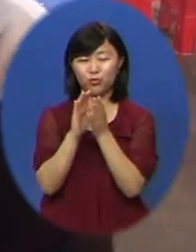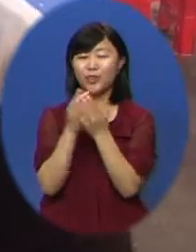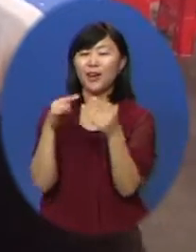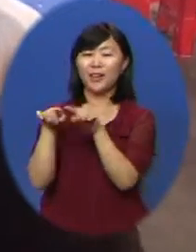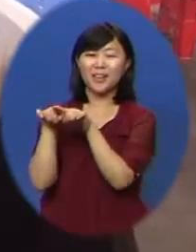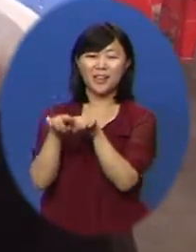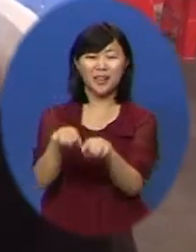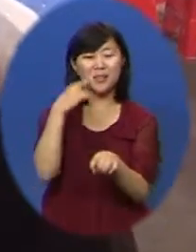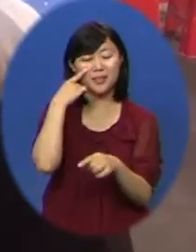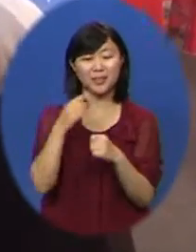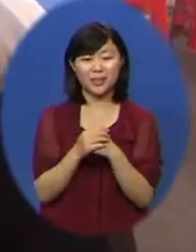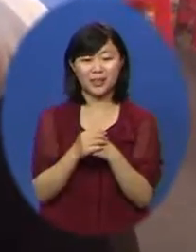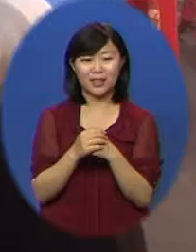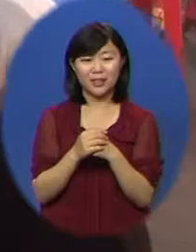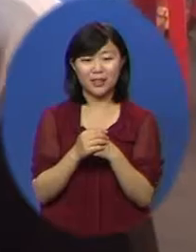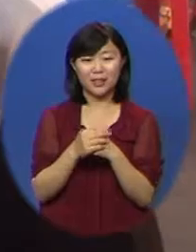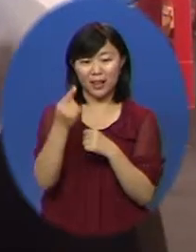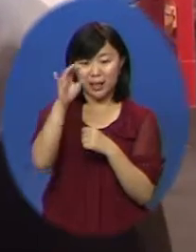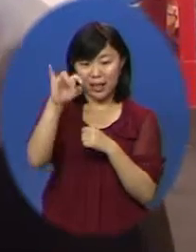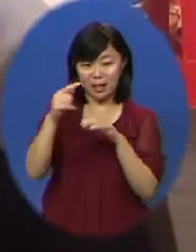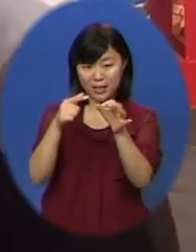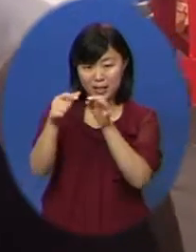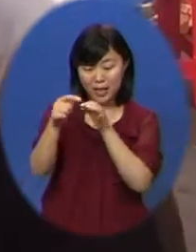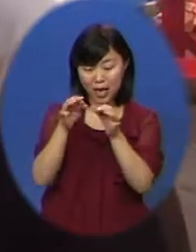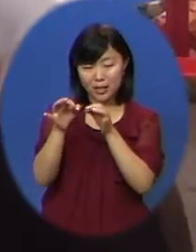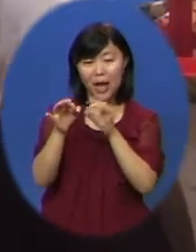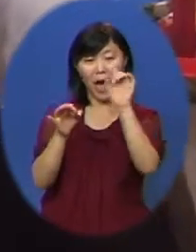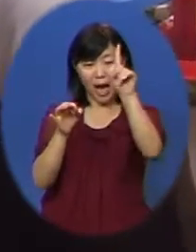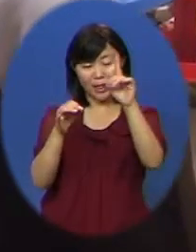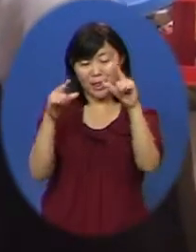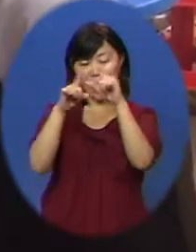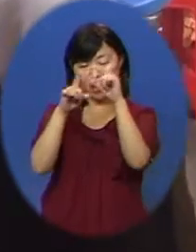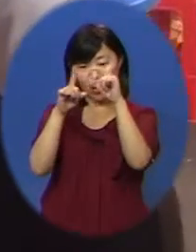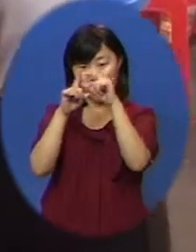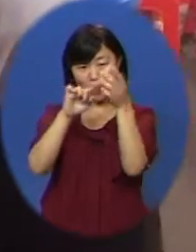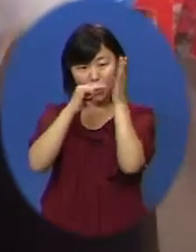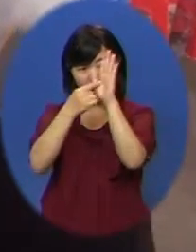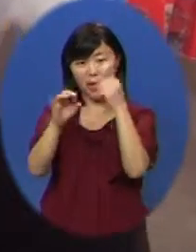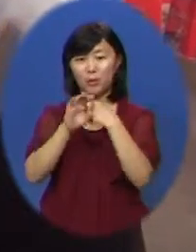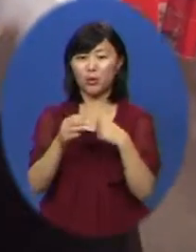친구들끼리 왔어요. 대행시장을 한 단어로 표현하자면?